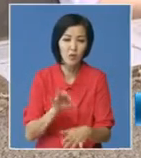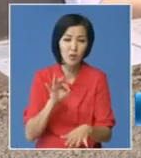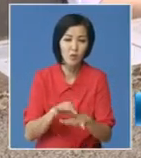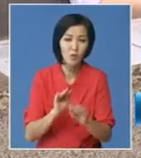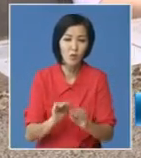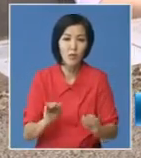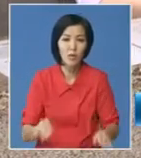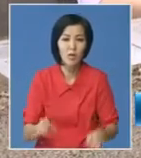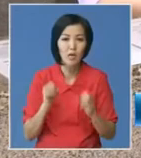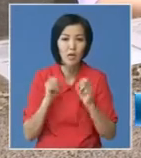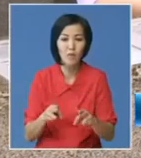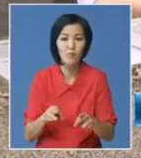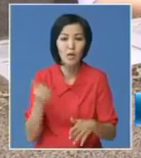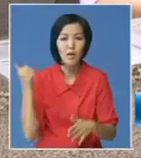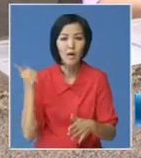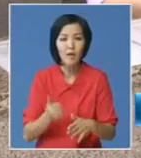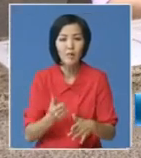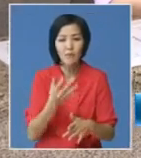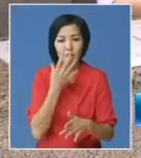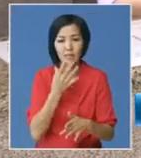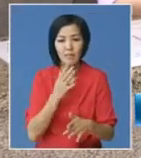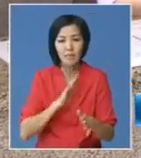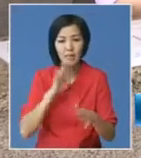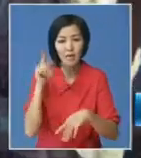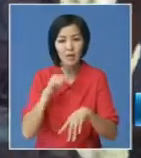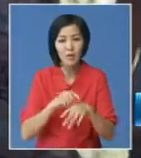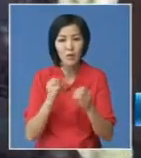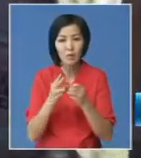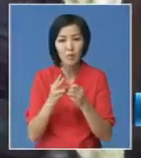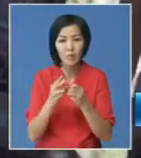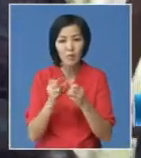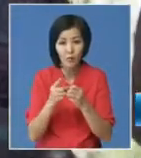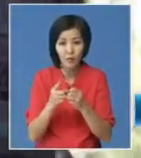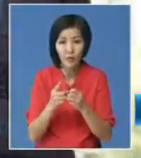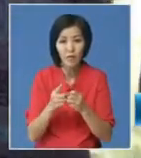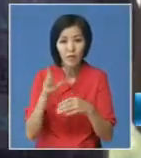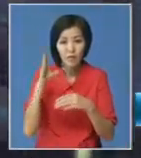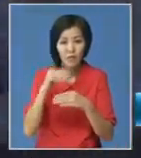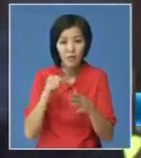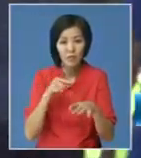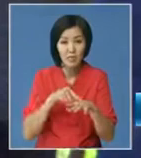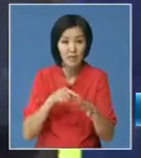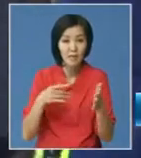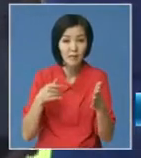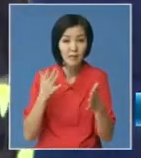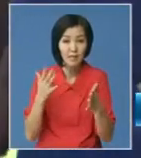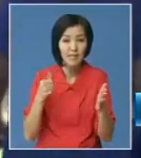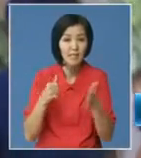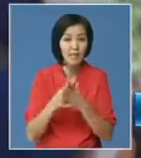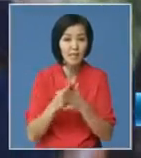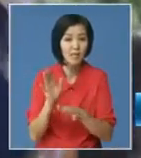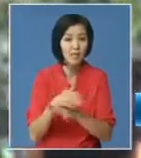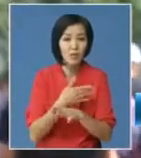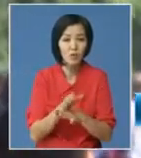аса қауіпті. Сондықтан аптап ыстықта күндізгі 11-ден кешкі сағат 5-ке дейін далаға шықпаған абзал. Сонымен қатар дәрігерлер